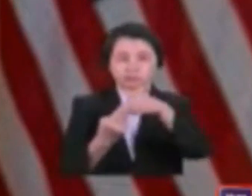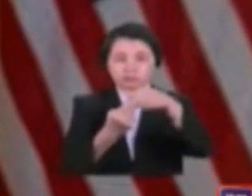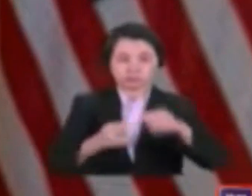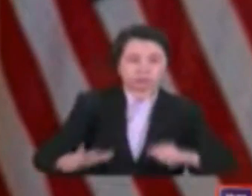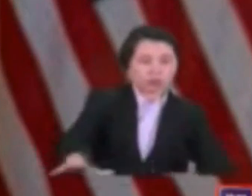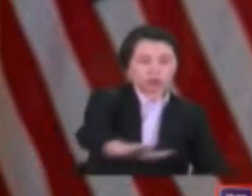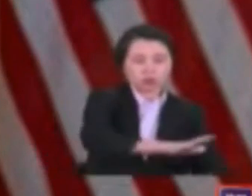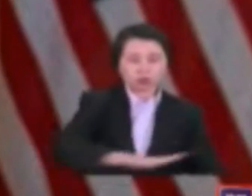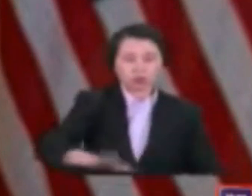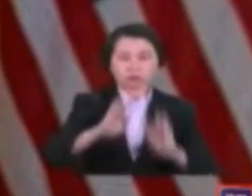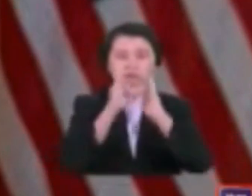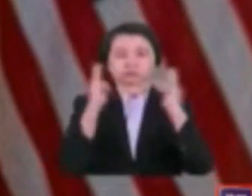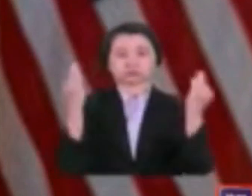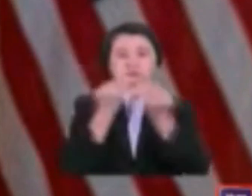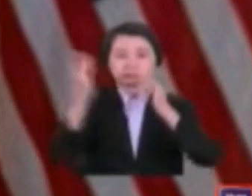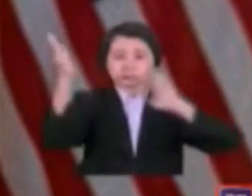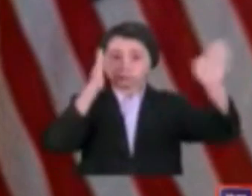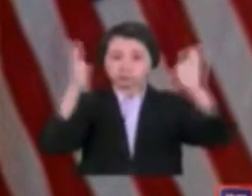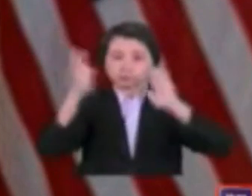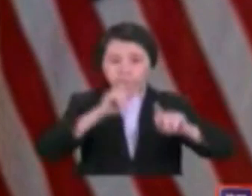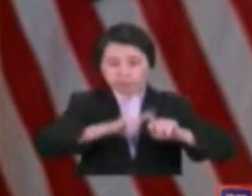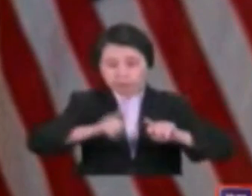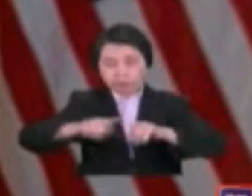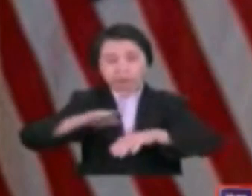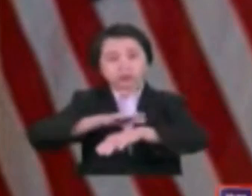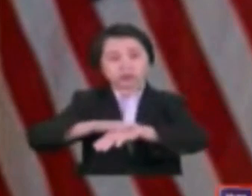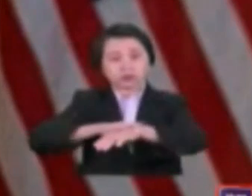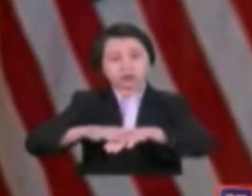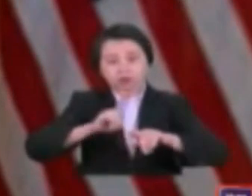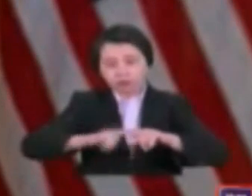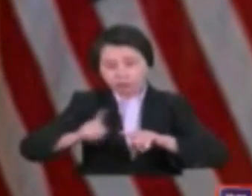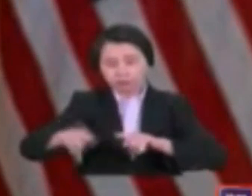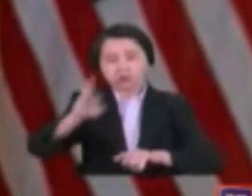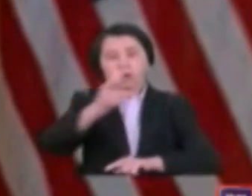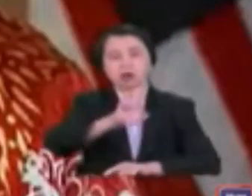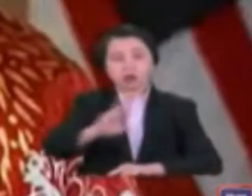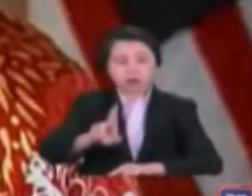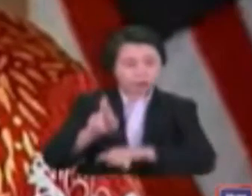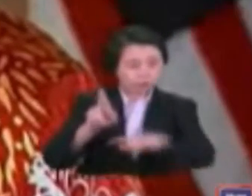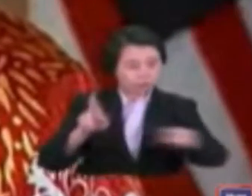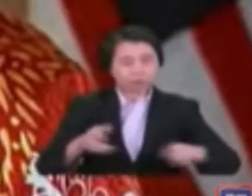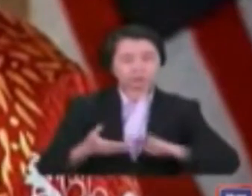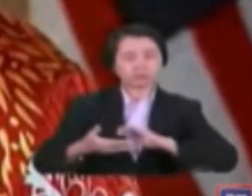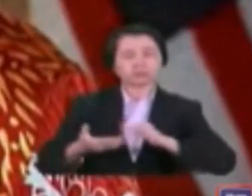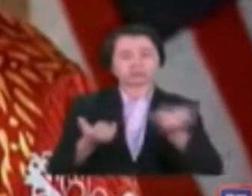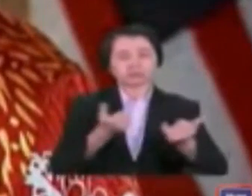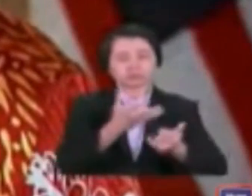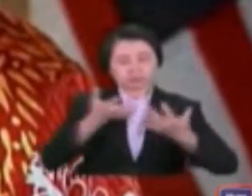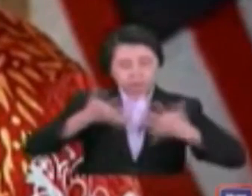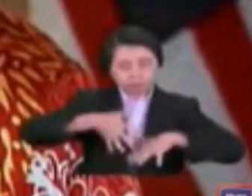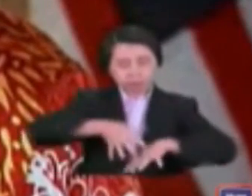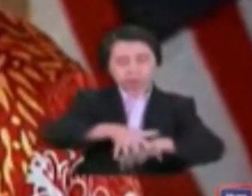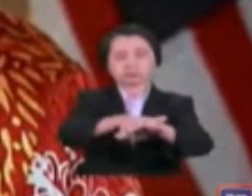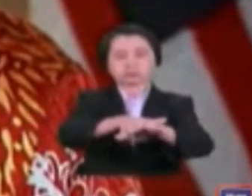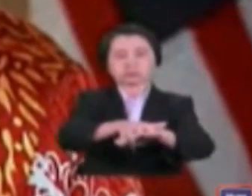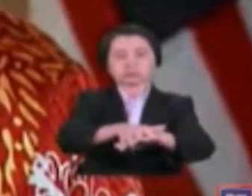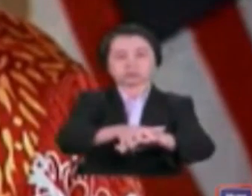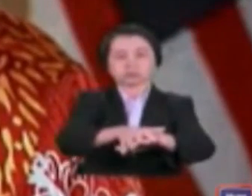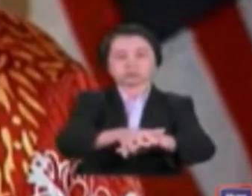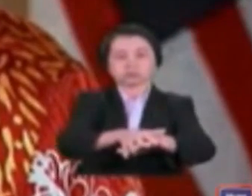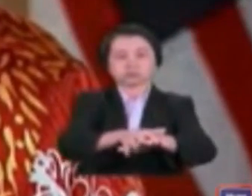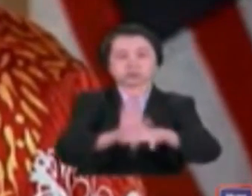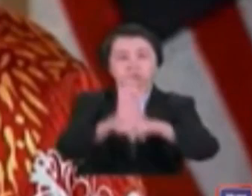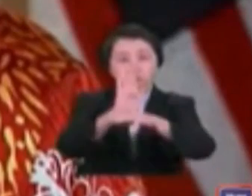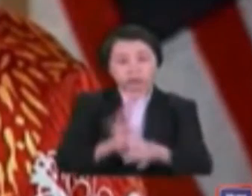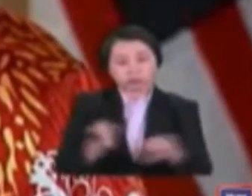dalam kalangan keluarga Malaysia yang berbilang kaum, bangsa dan agama selain integrasi nasional silang